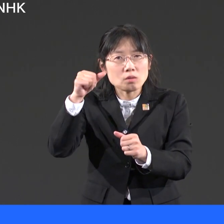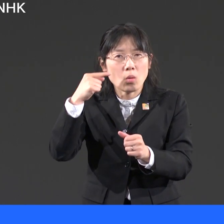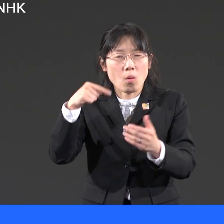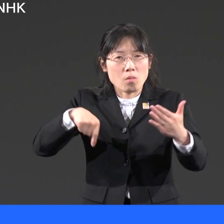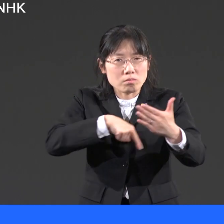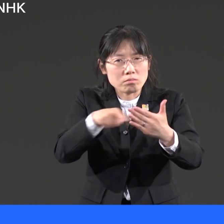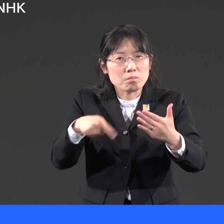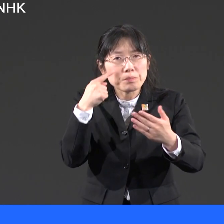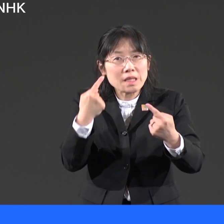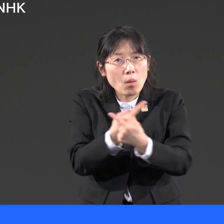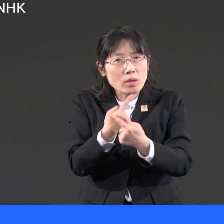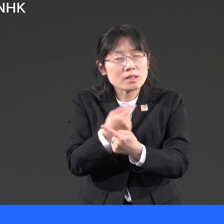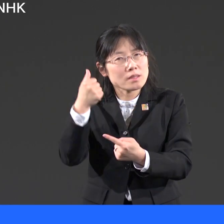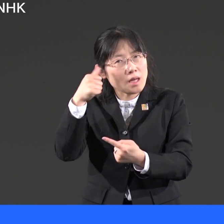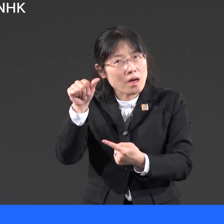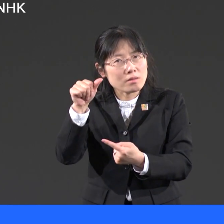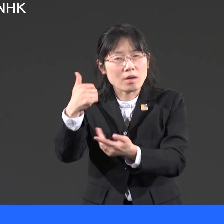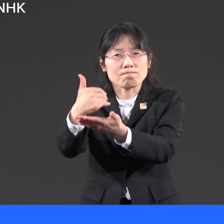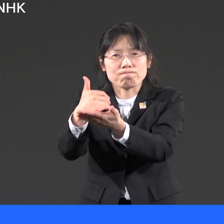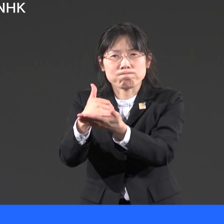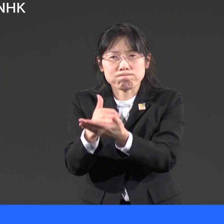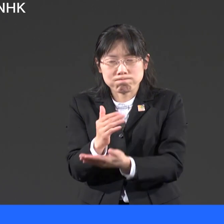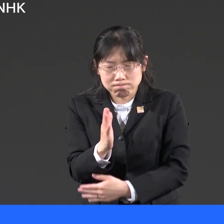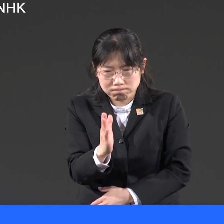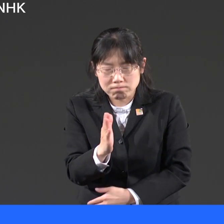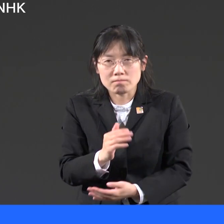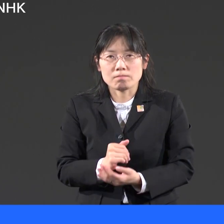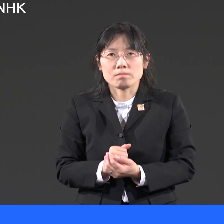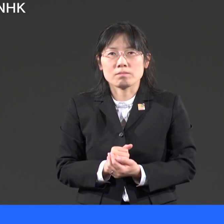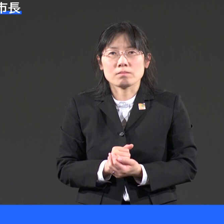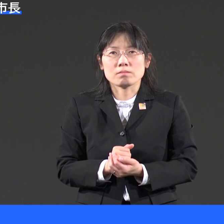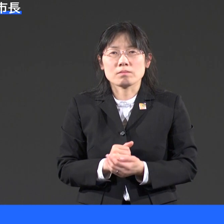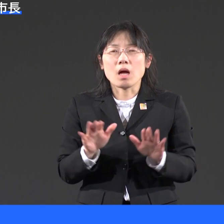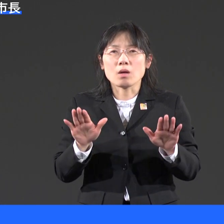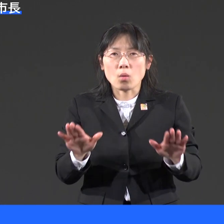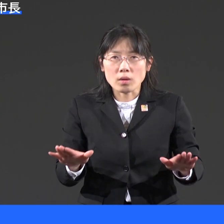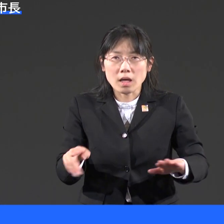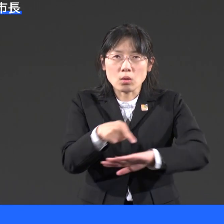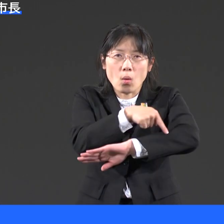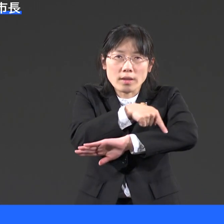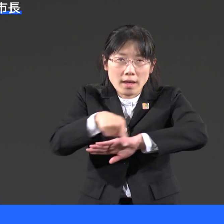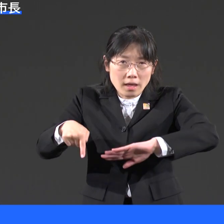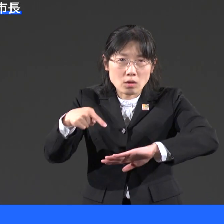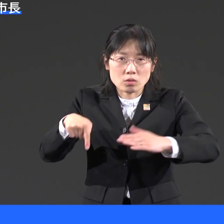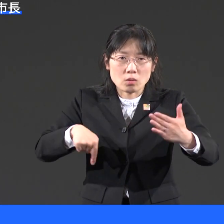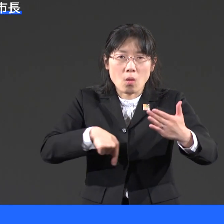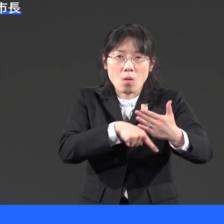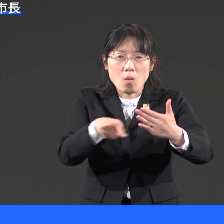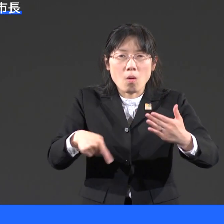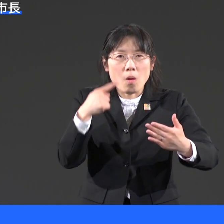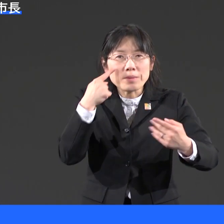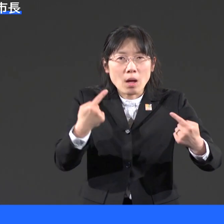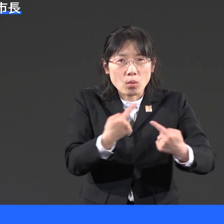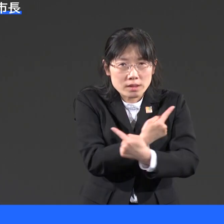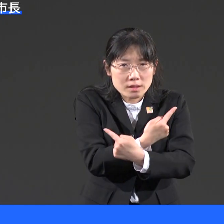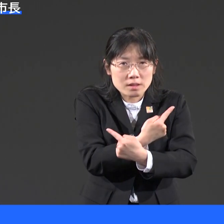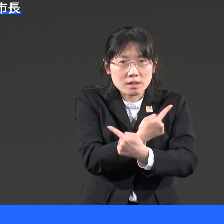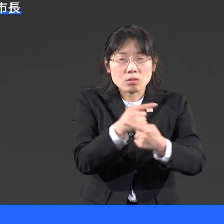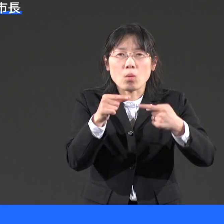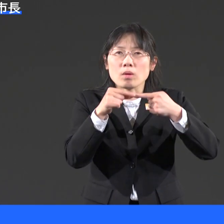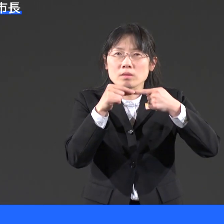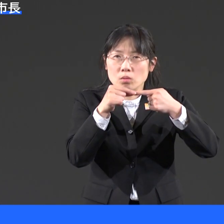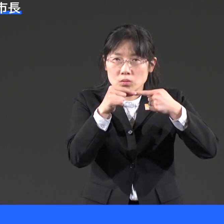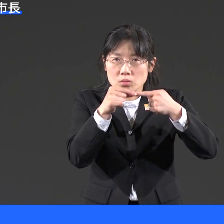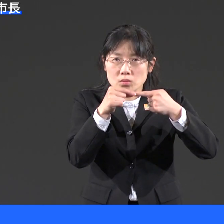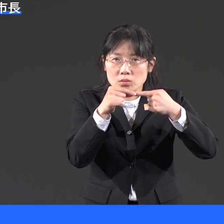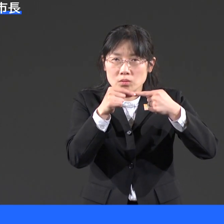かお聞かせください。 はい、今回の、計画の見直しのする作業の中で、一つは先